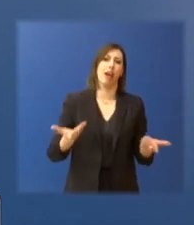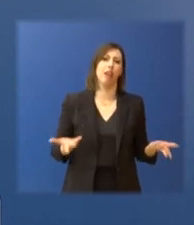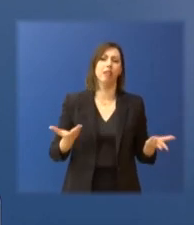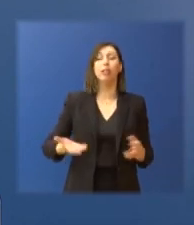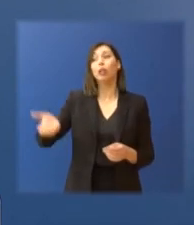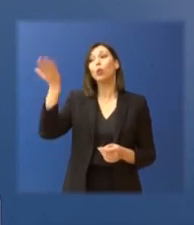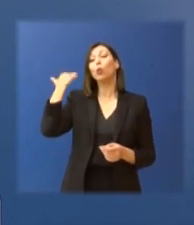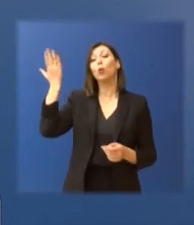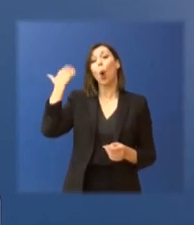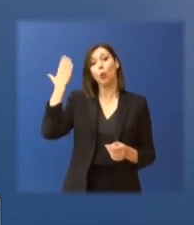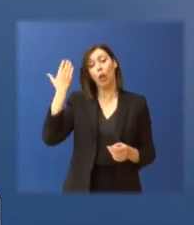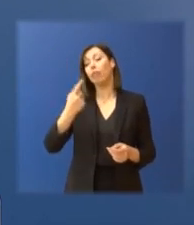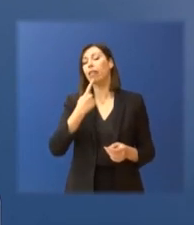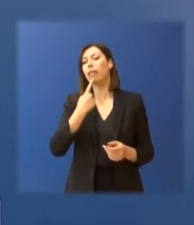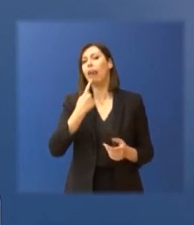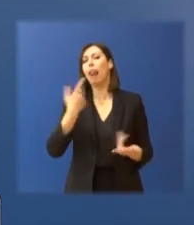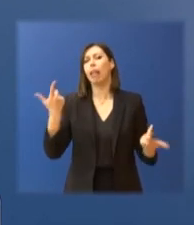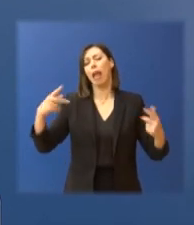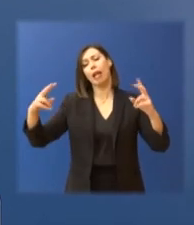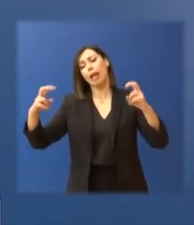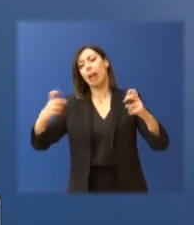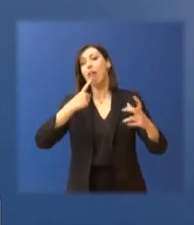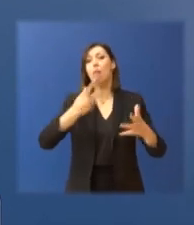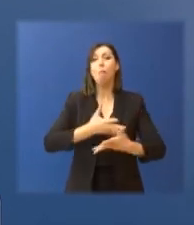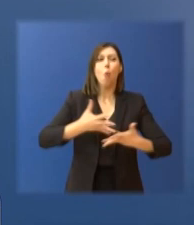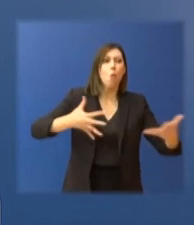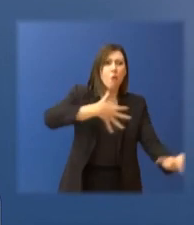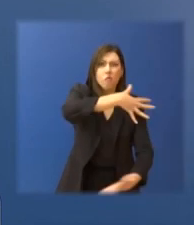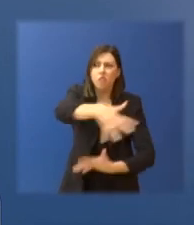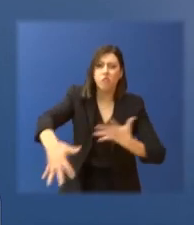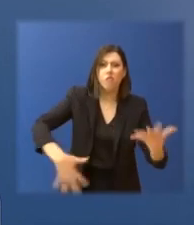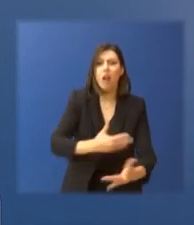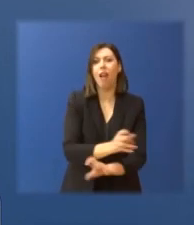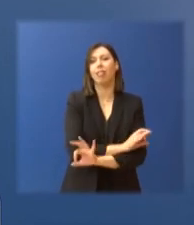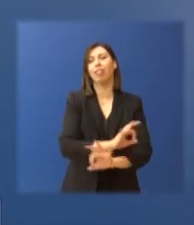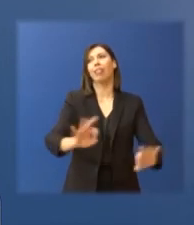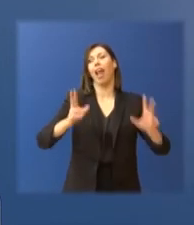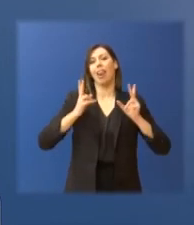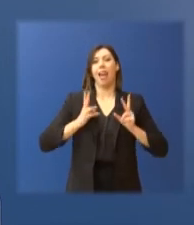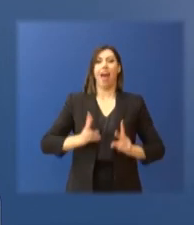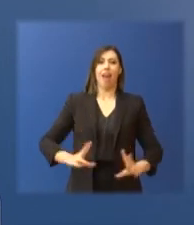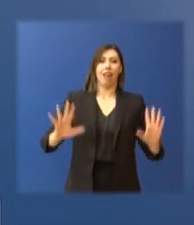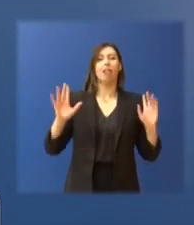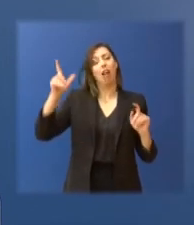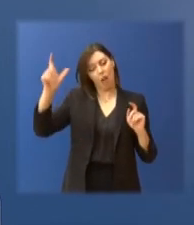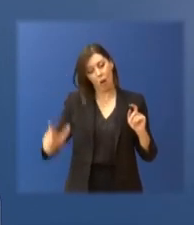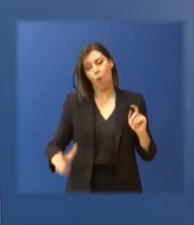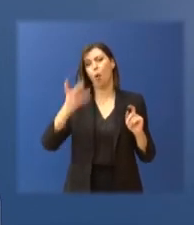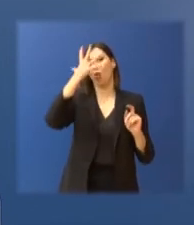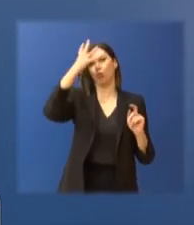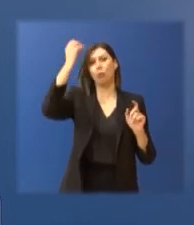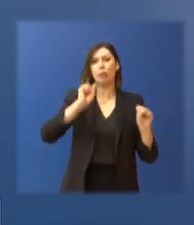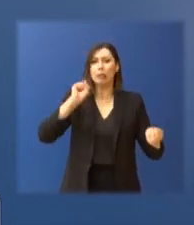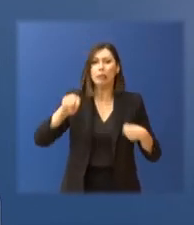Τσετούνγκ, μεγάλη αναταραχή, θαυμάσια κατάσταση, έβαλε σκοπό να κάνει τα πάντα όμως, προκειμένου να γίνει ο